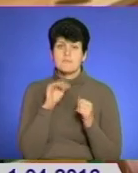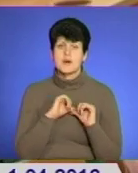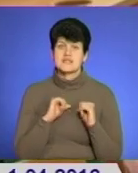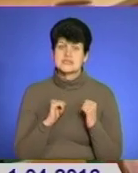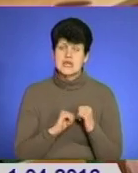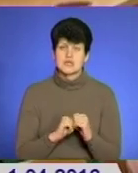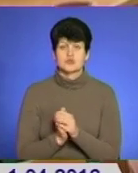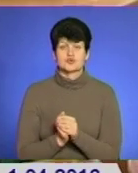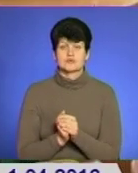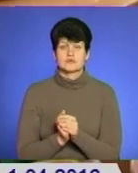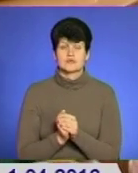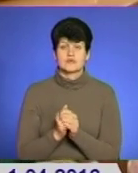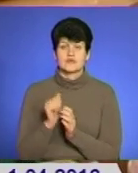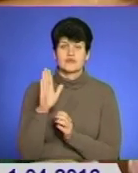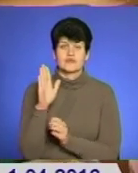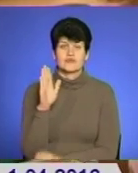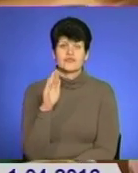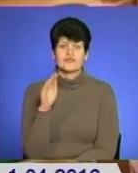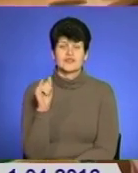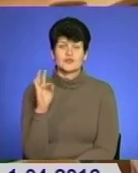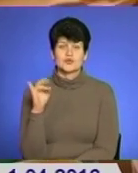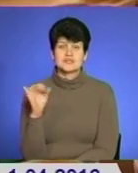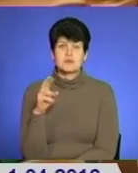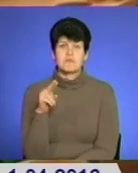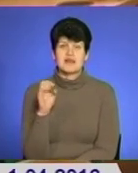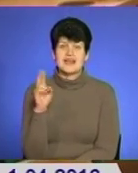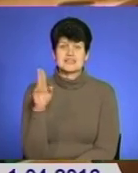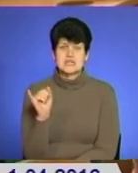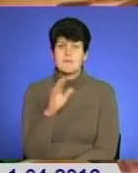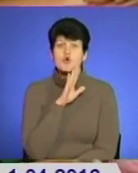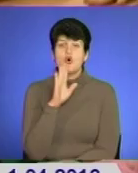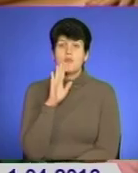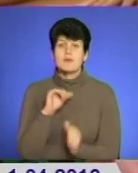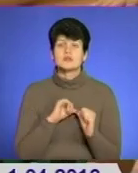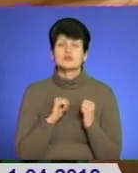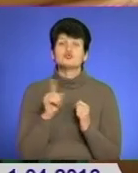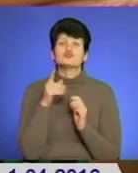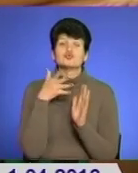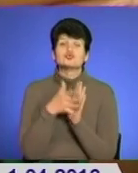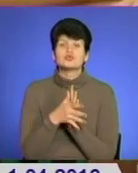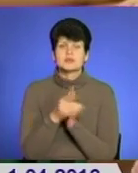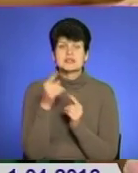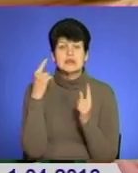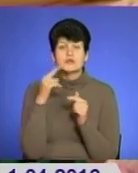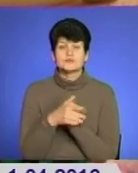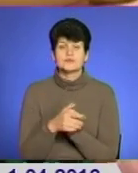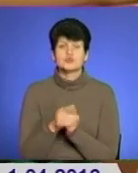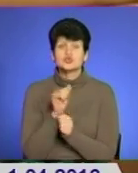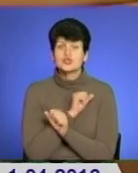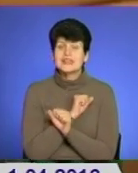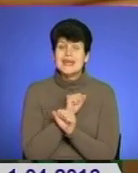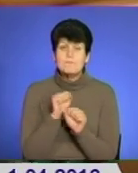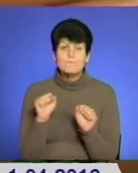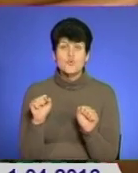серденько», «Фіндус і Петсон». А от про «Мамине серденько» що ти зрозуміла з цієї казочки? Що не